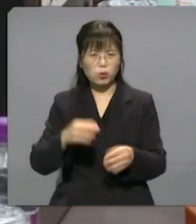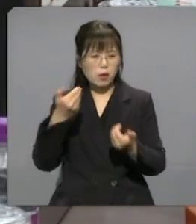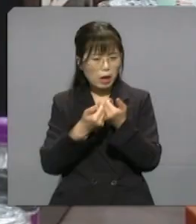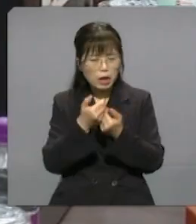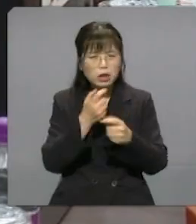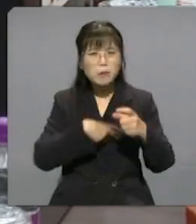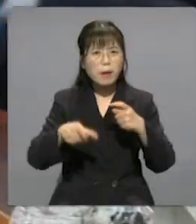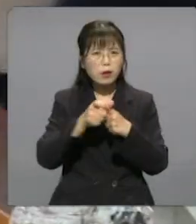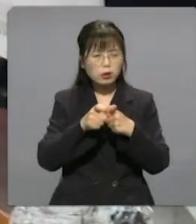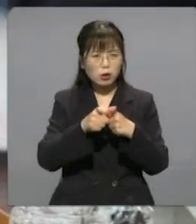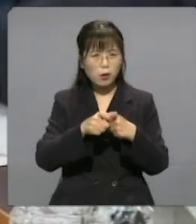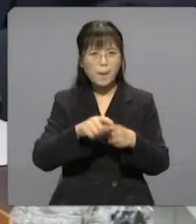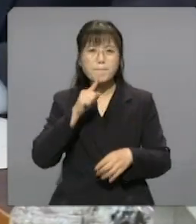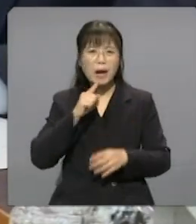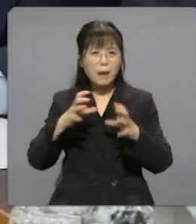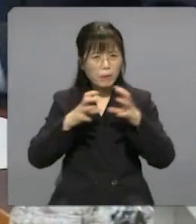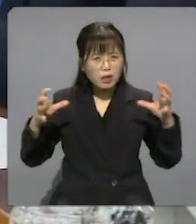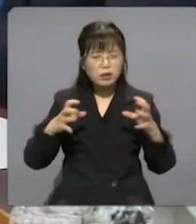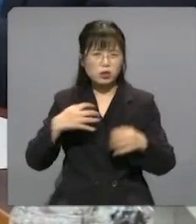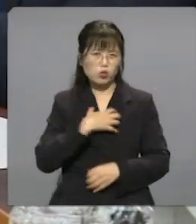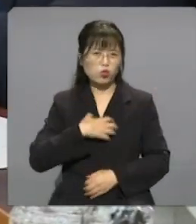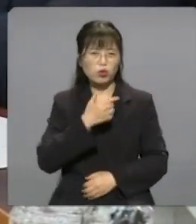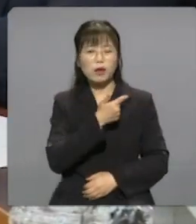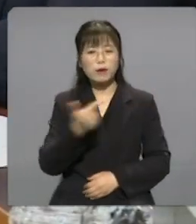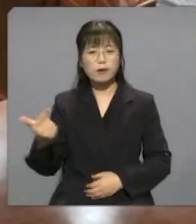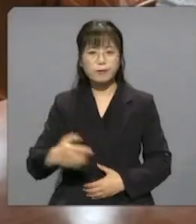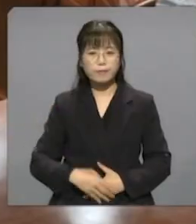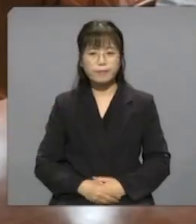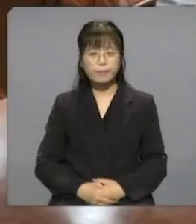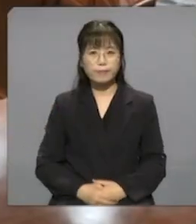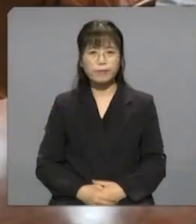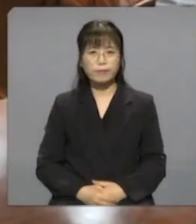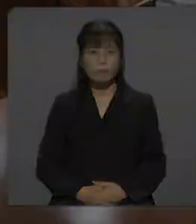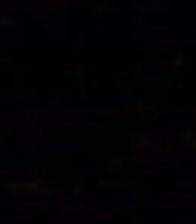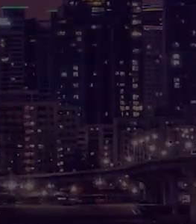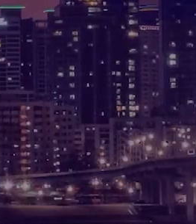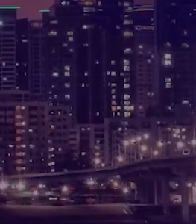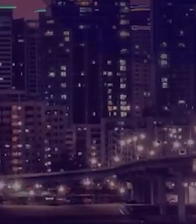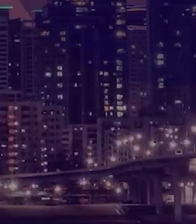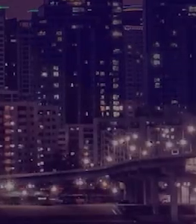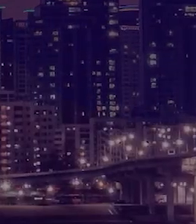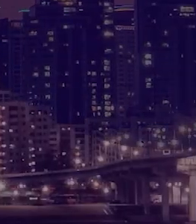부각되는 건 아닌지 우려의 목소리도 나옵니다. OBS 뉴스 김용재입니다.